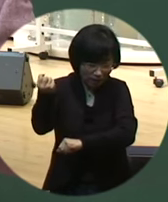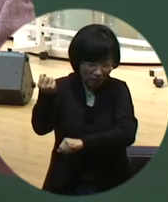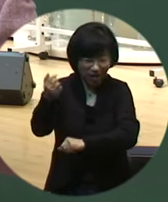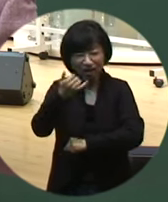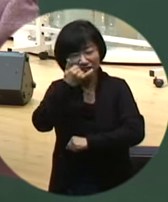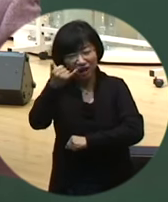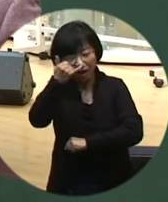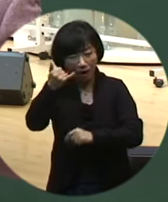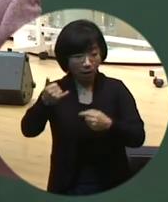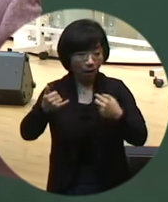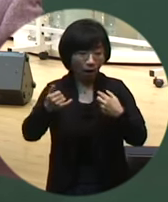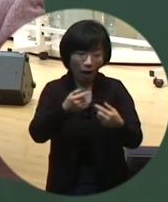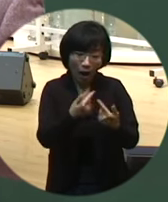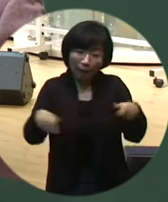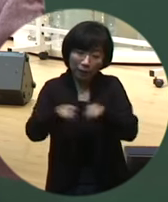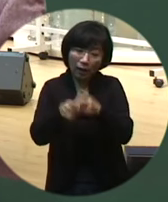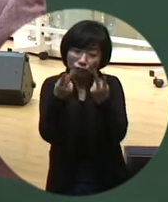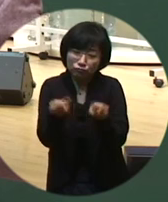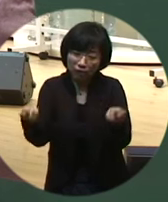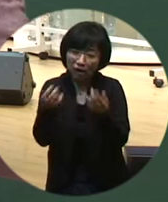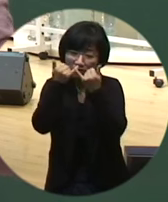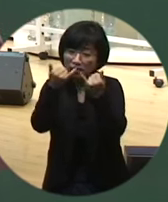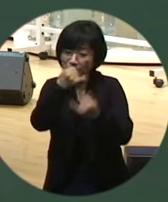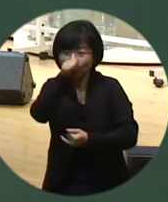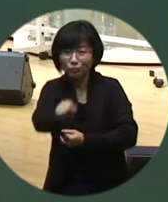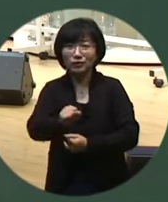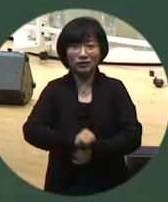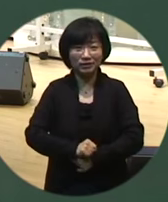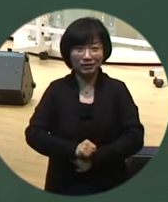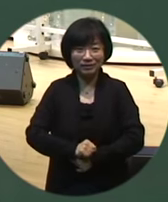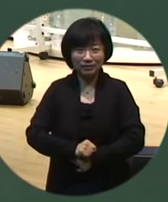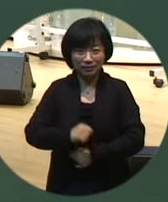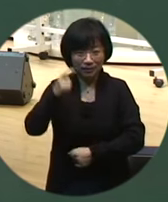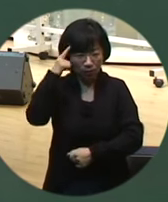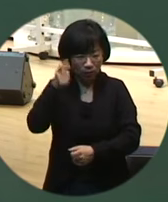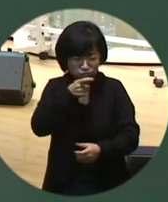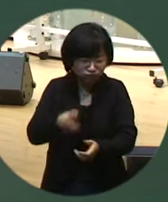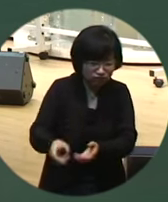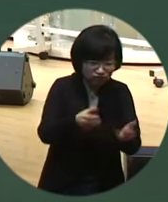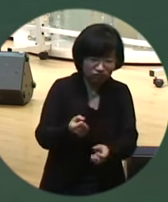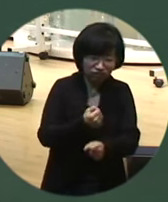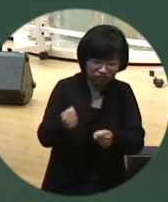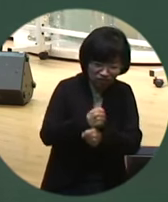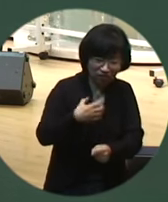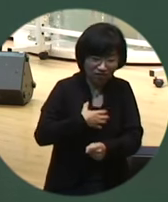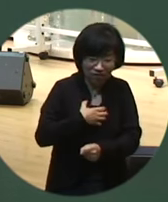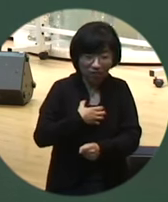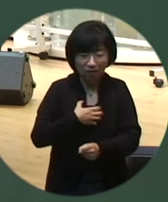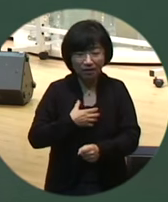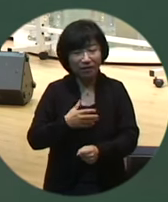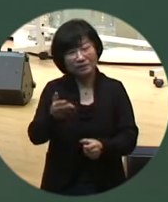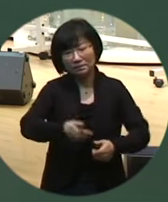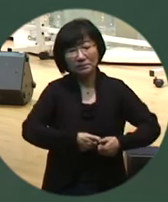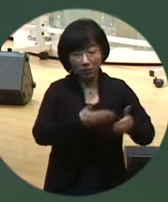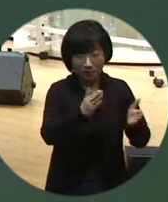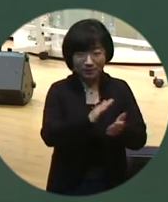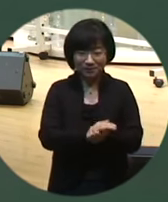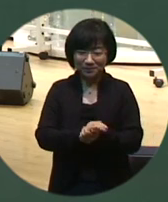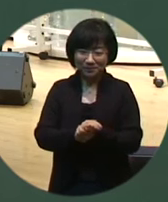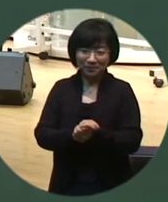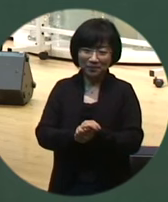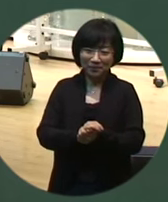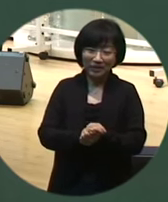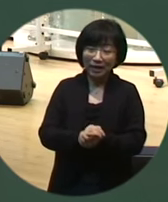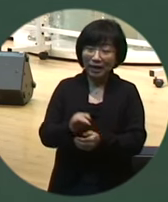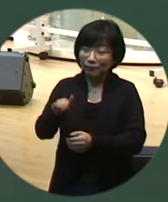발 아래 무릎을 꿇는 이름. And all creation submits before His name. 그분이 우리와 함께 한다니까요. That Lord is with us. 복음 붙잡는